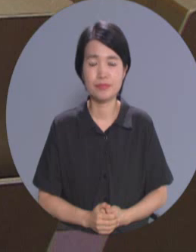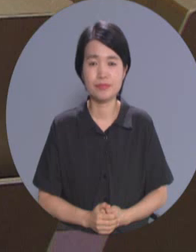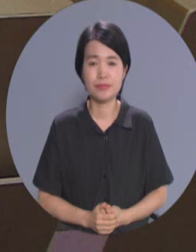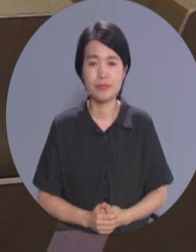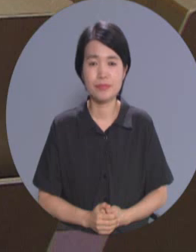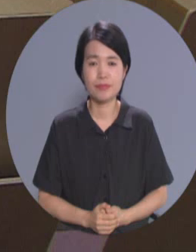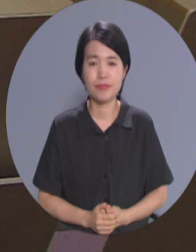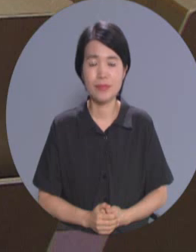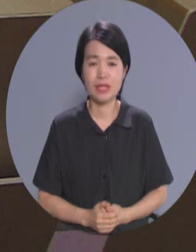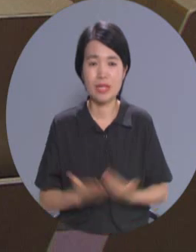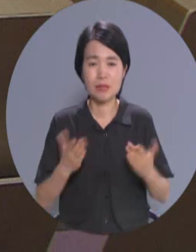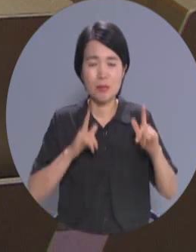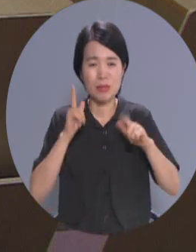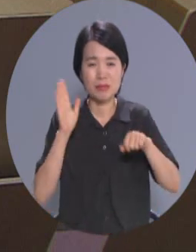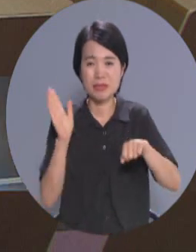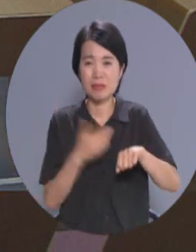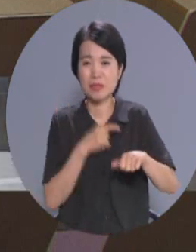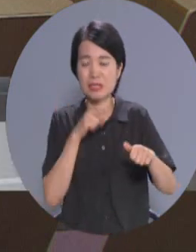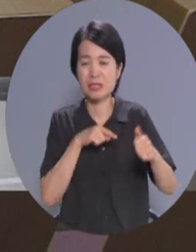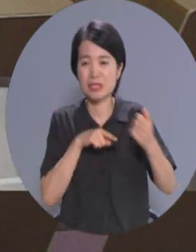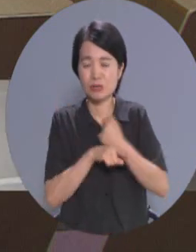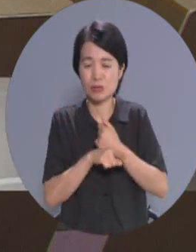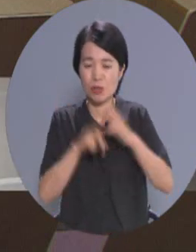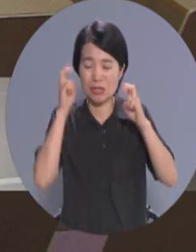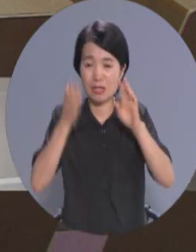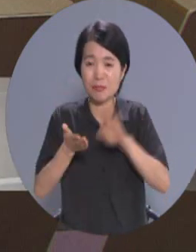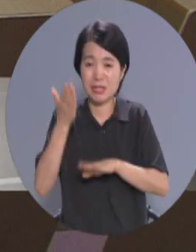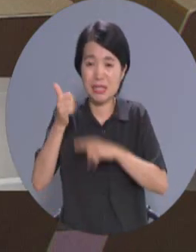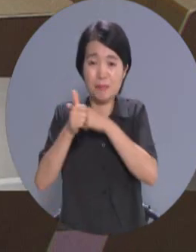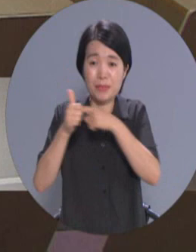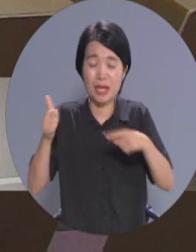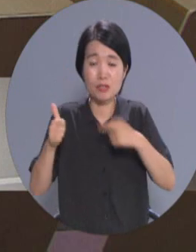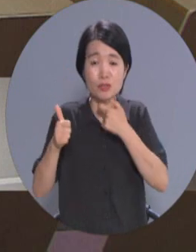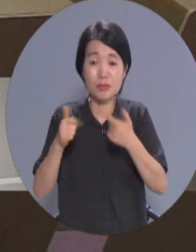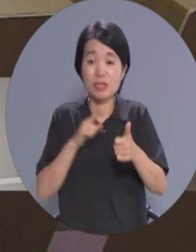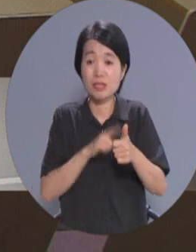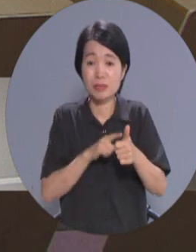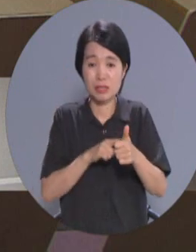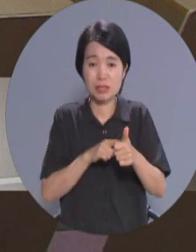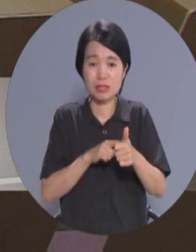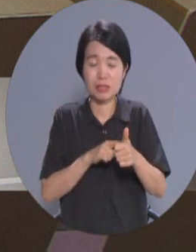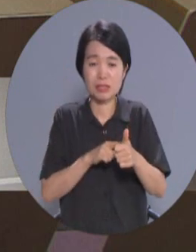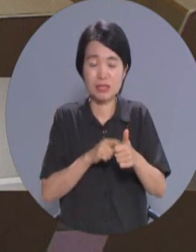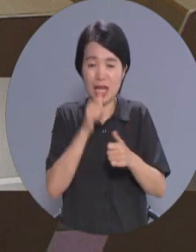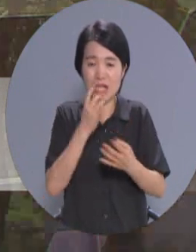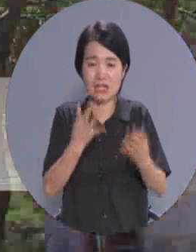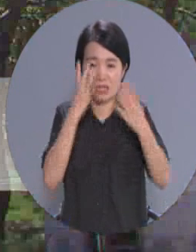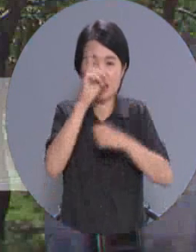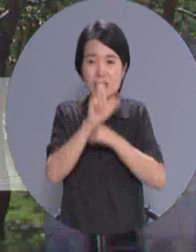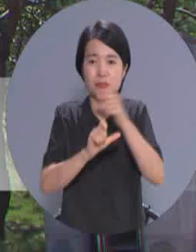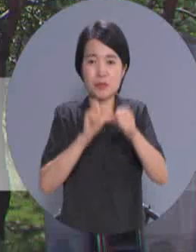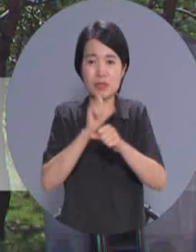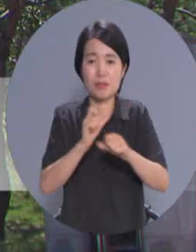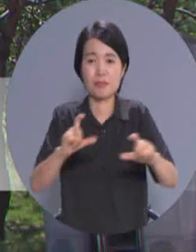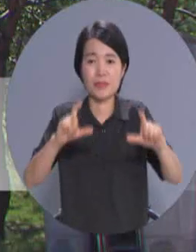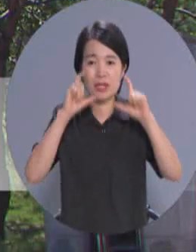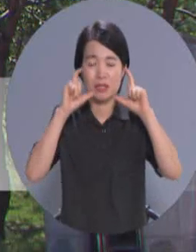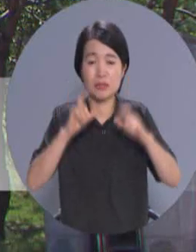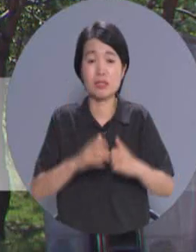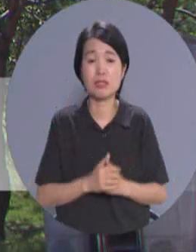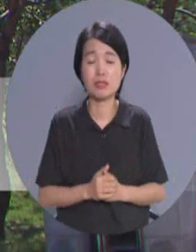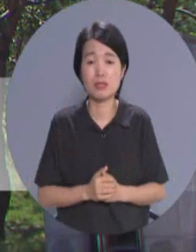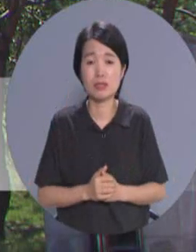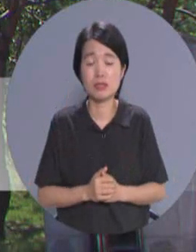다음 뉴스입니다 근무 태도를 지적했다는 이유로 직장상사를 살해한 60대 남성이 징역 15년을 선고받았습니다